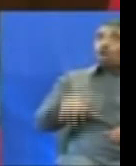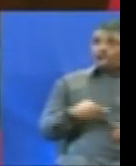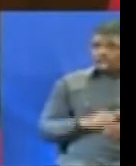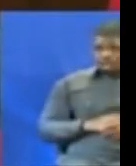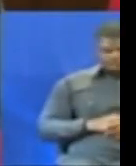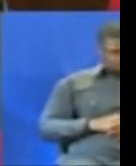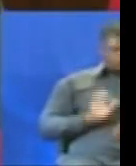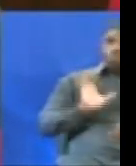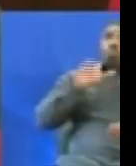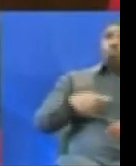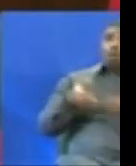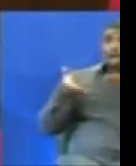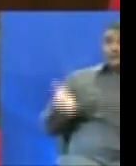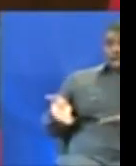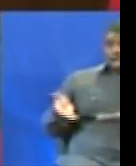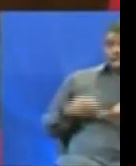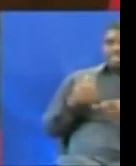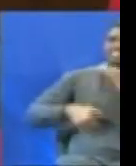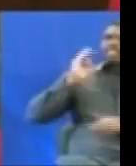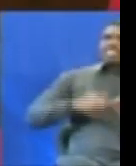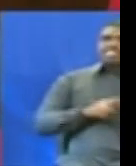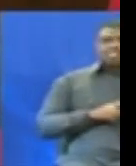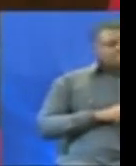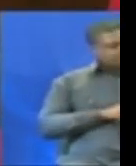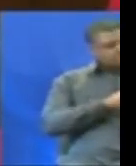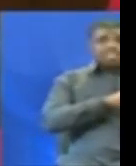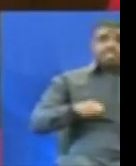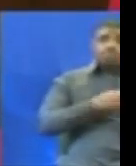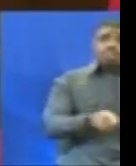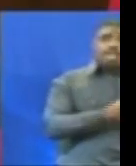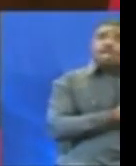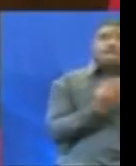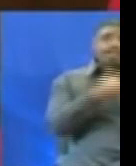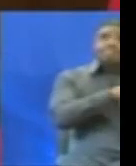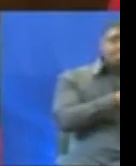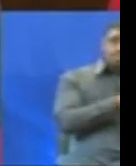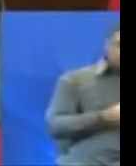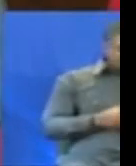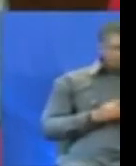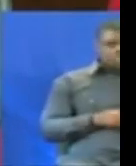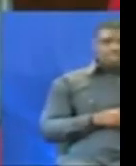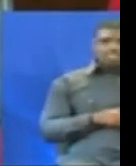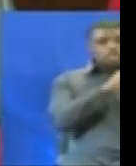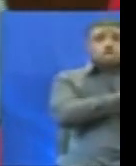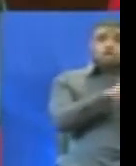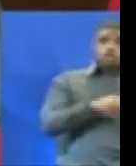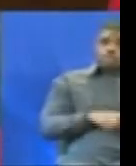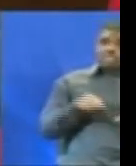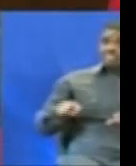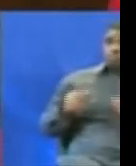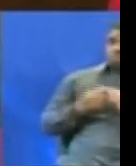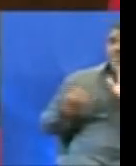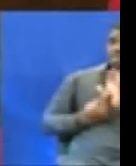lakini mwaka huu zaidi ya kilo 800 zimeshindwa kufikia masoko, na hizo tani 16,000 zilizobaki